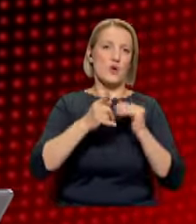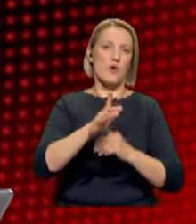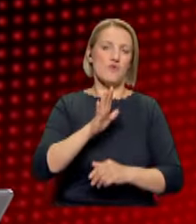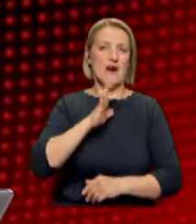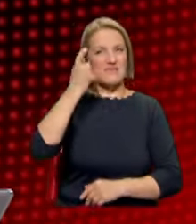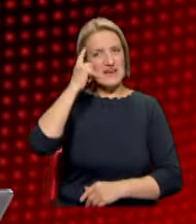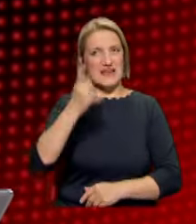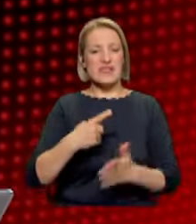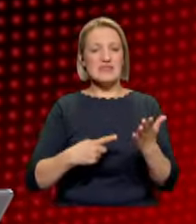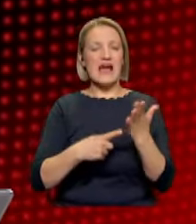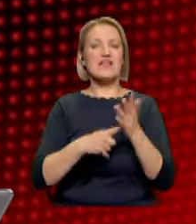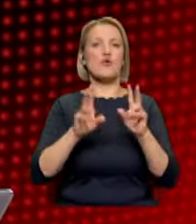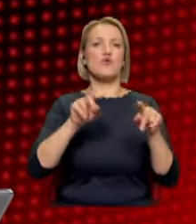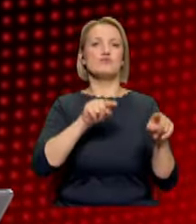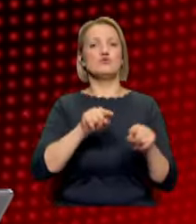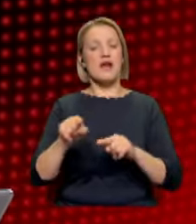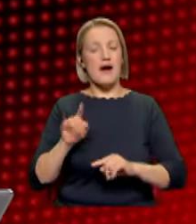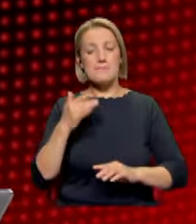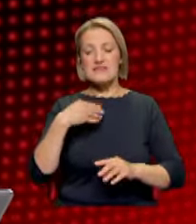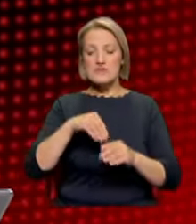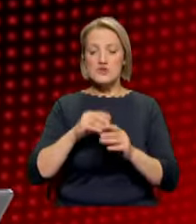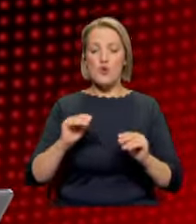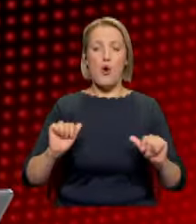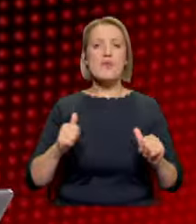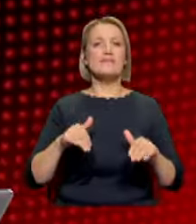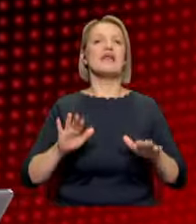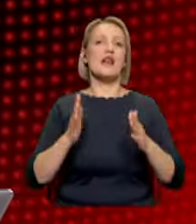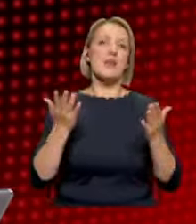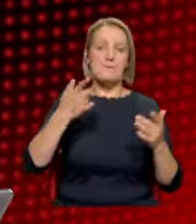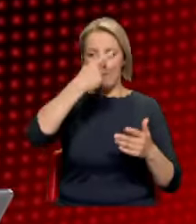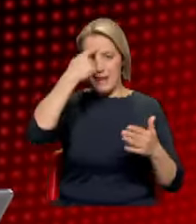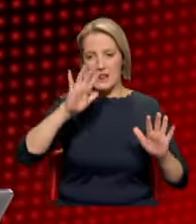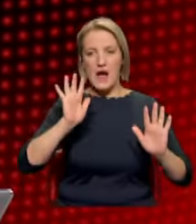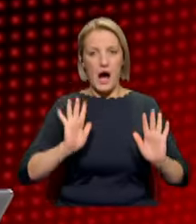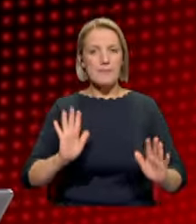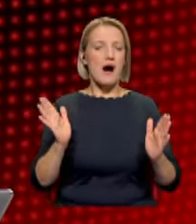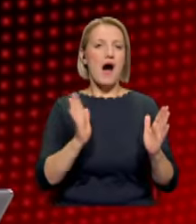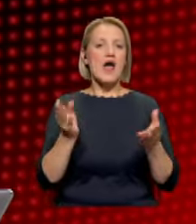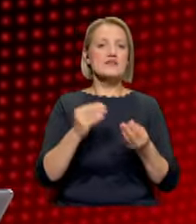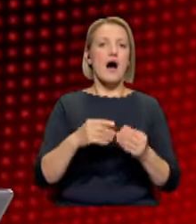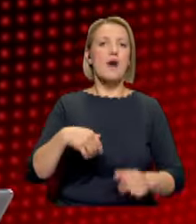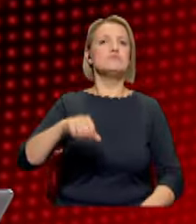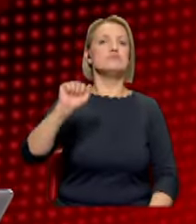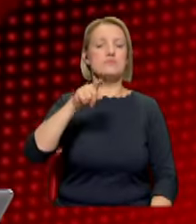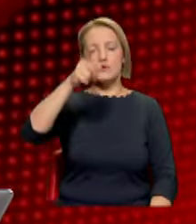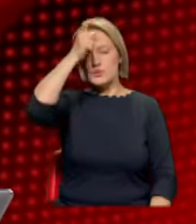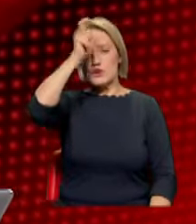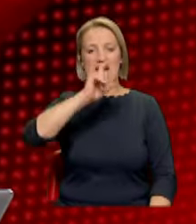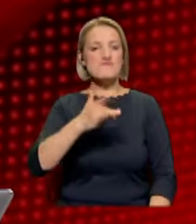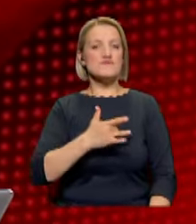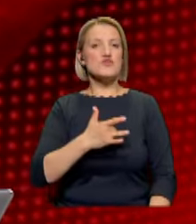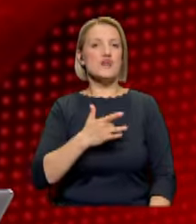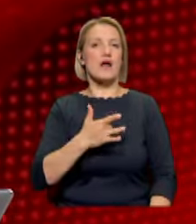görüşlerini. Teknik konular bunlar. Bizim için pek önemli değil belki ama ara zam verilmemesi bu ülkenin